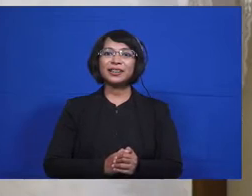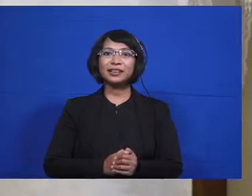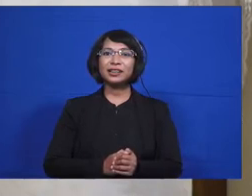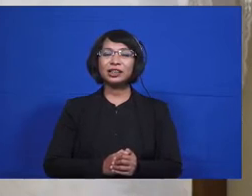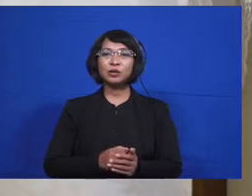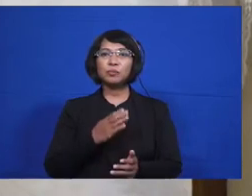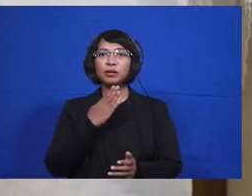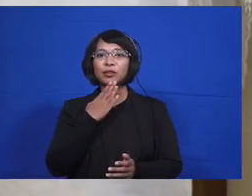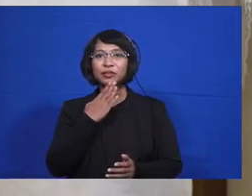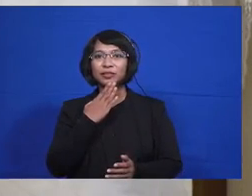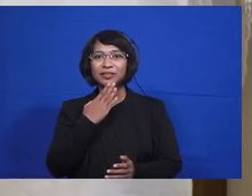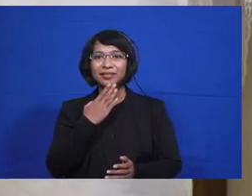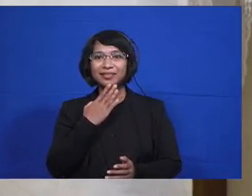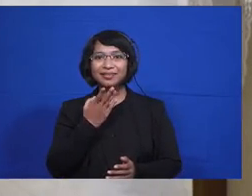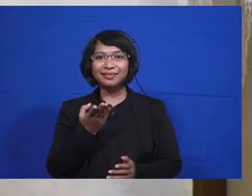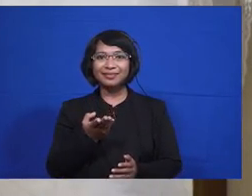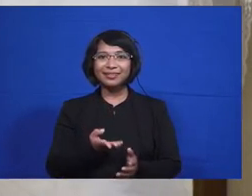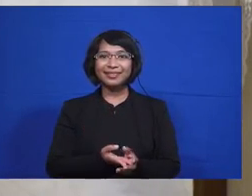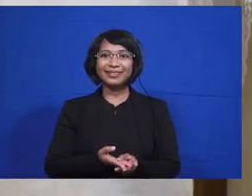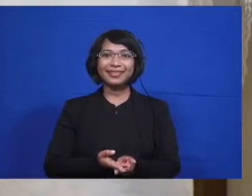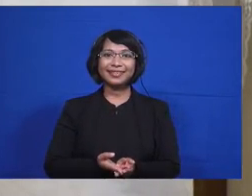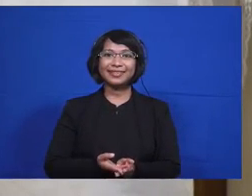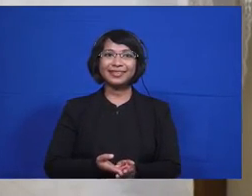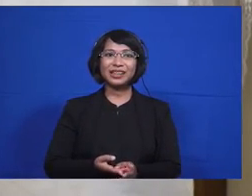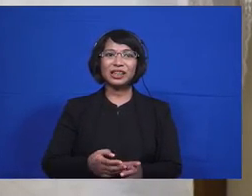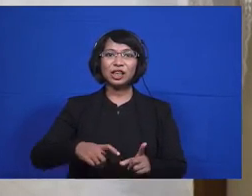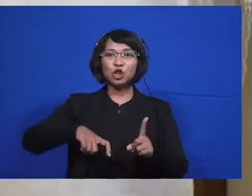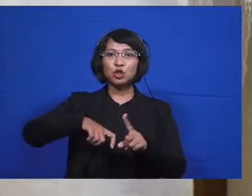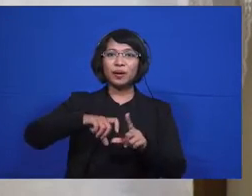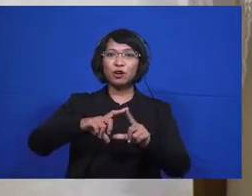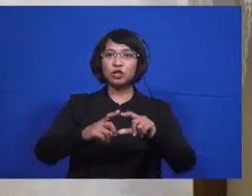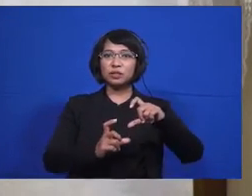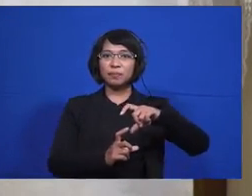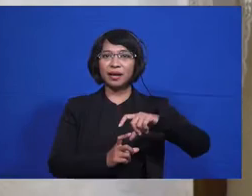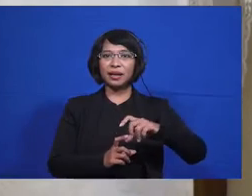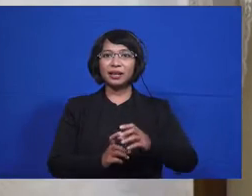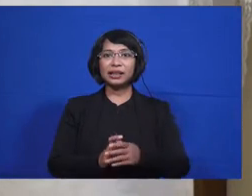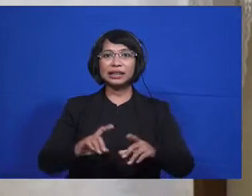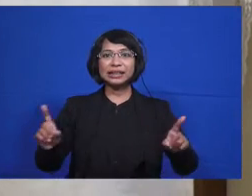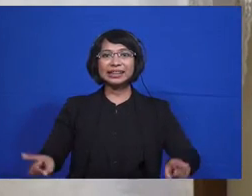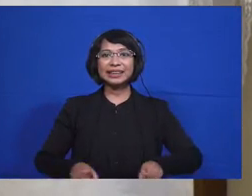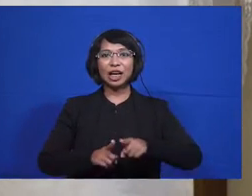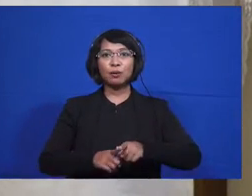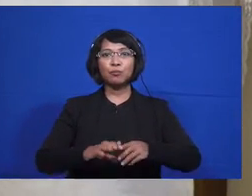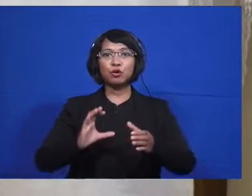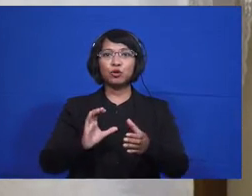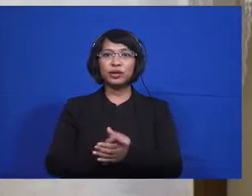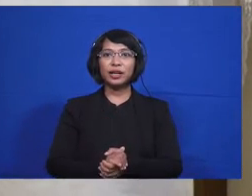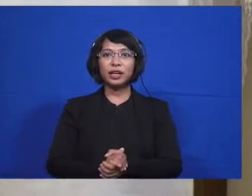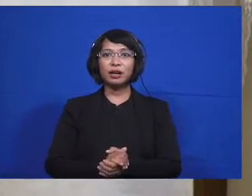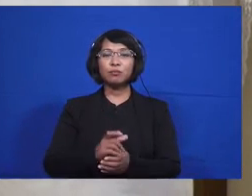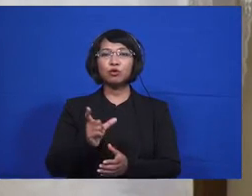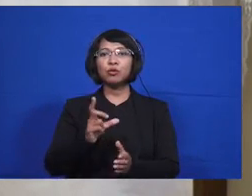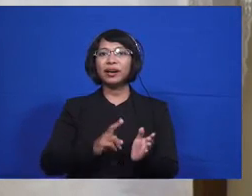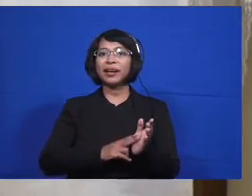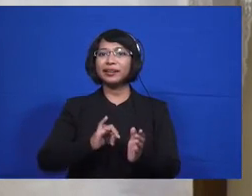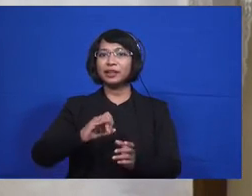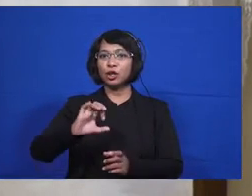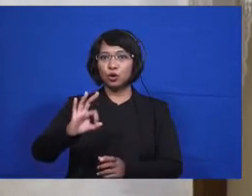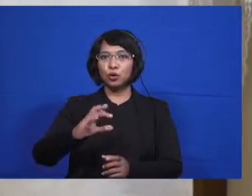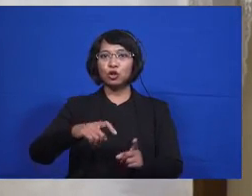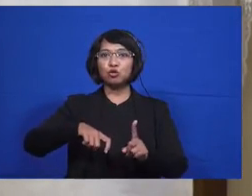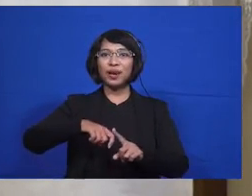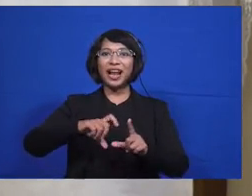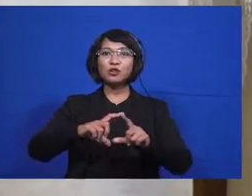kula nuwun kepada Imam Keuskupan Agung Semarang yang tergabung dalam persaudaraan Unio Keuskupan